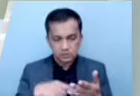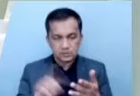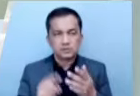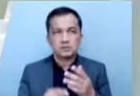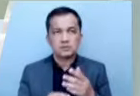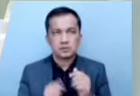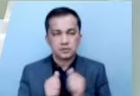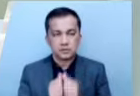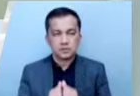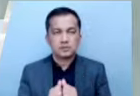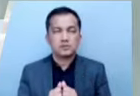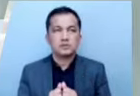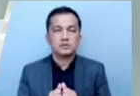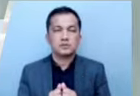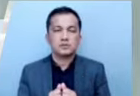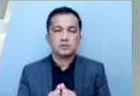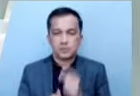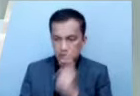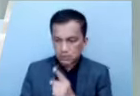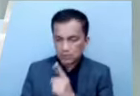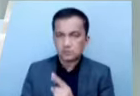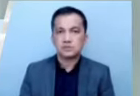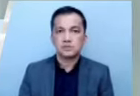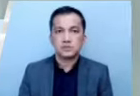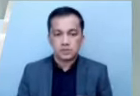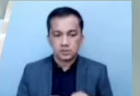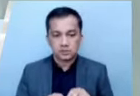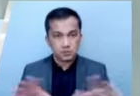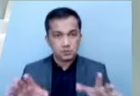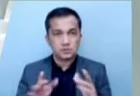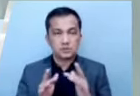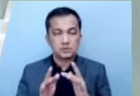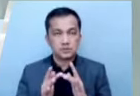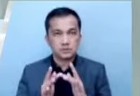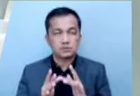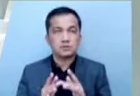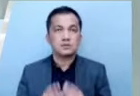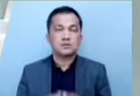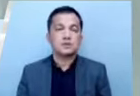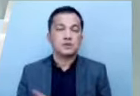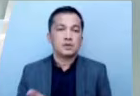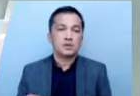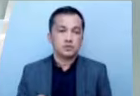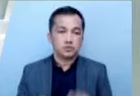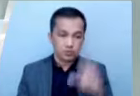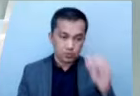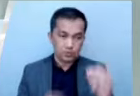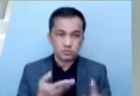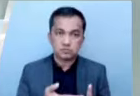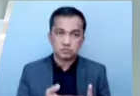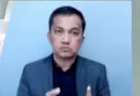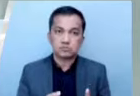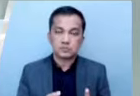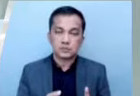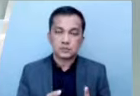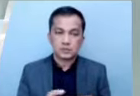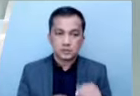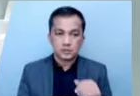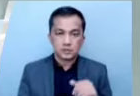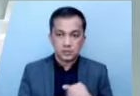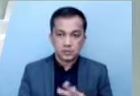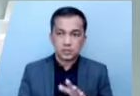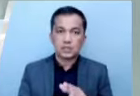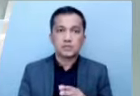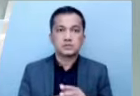ng pananakot, ikakalat sa social media nitong lalaki at padadala sa school niya,